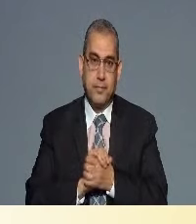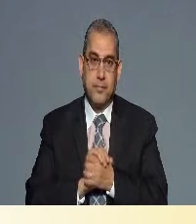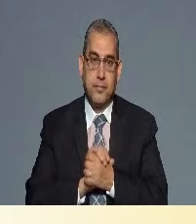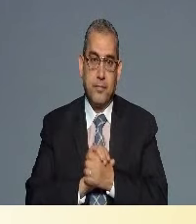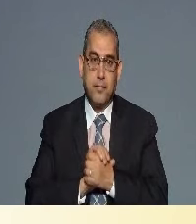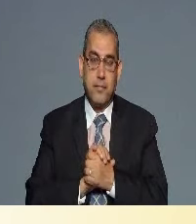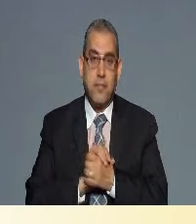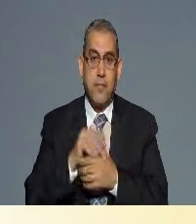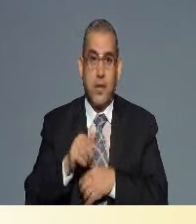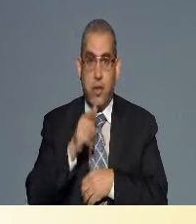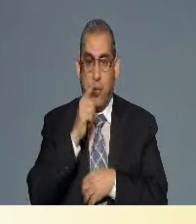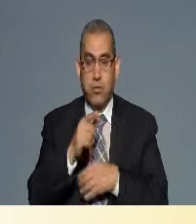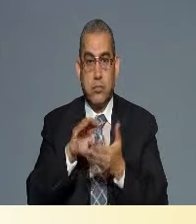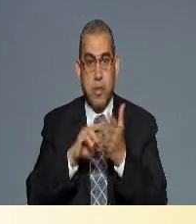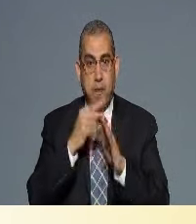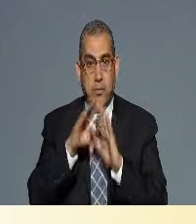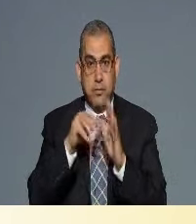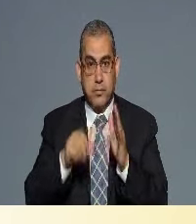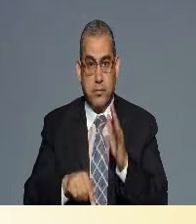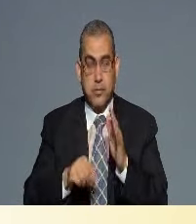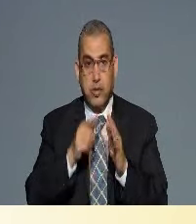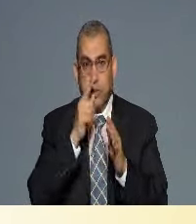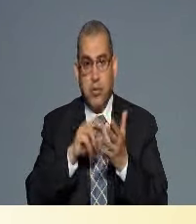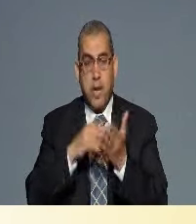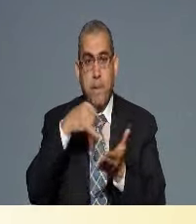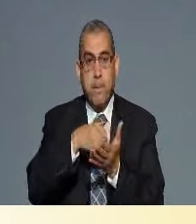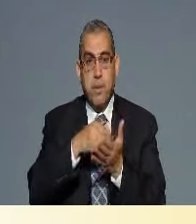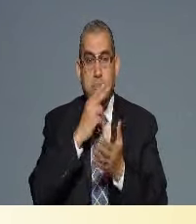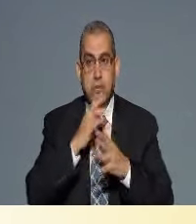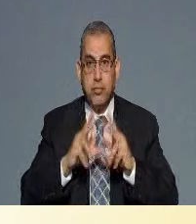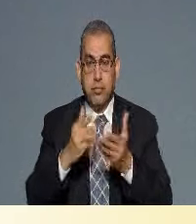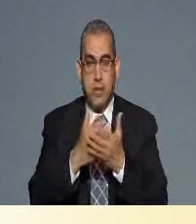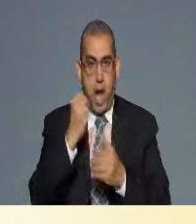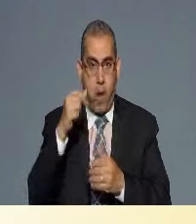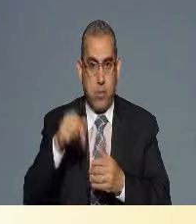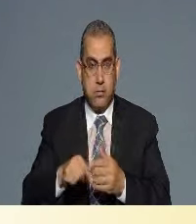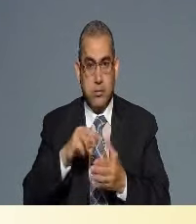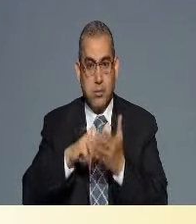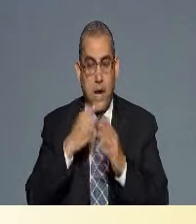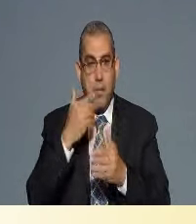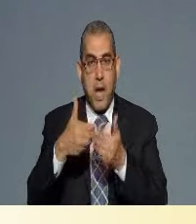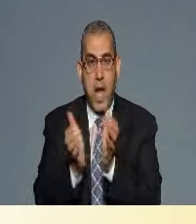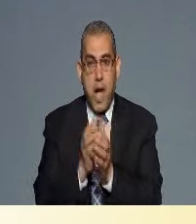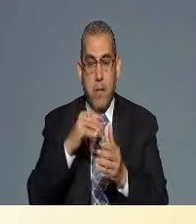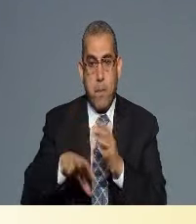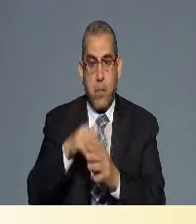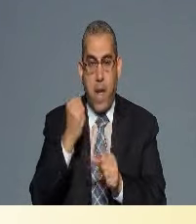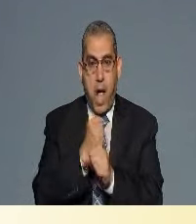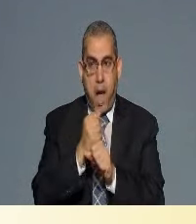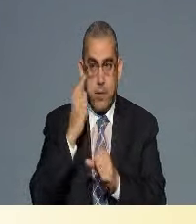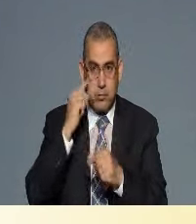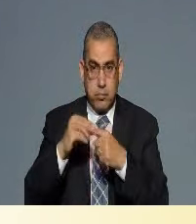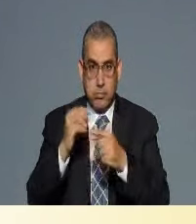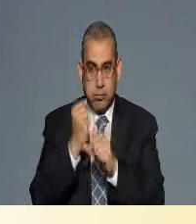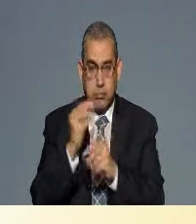احنا هنا قدام سيادتك مقومات، نتكلم على مدينه بيئيه قوية جدا ينفذها الجهاز مع أكبر المطورين العقاريين، بنتكلم على